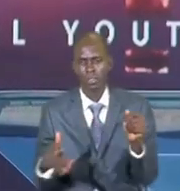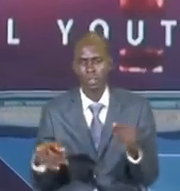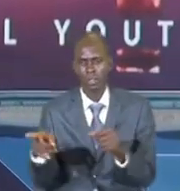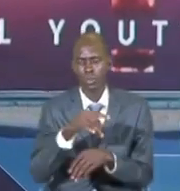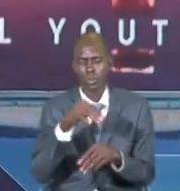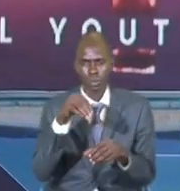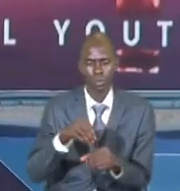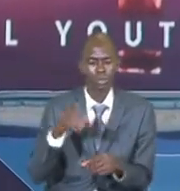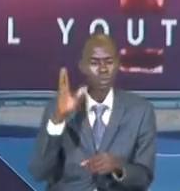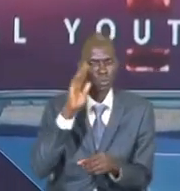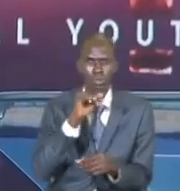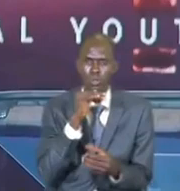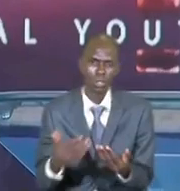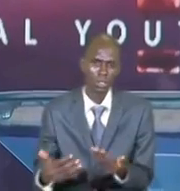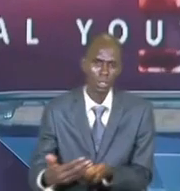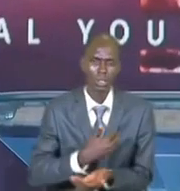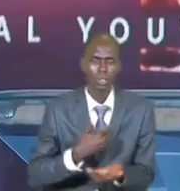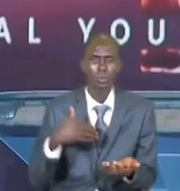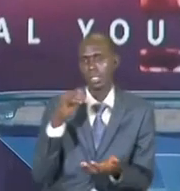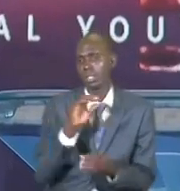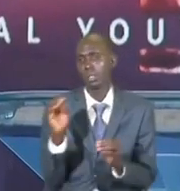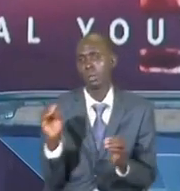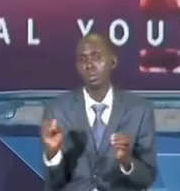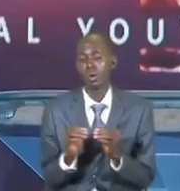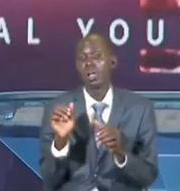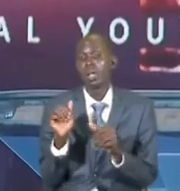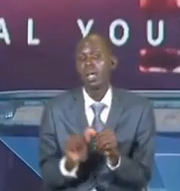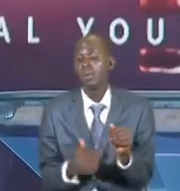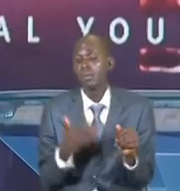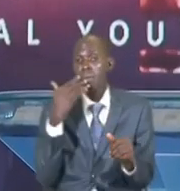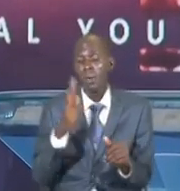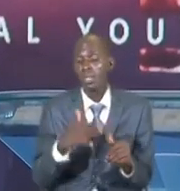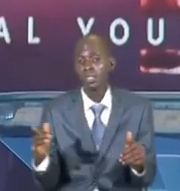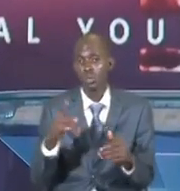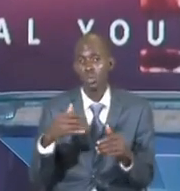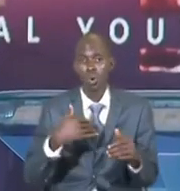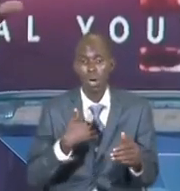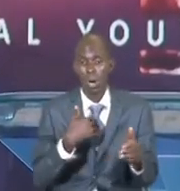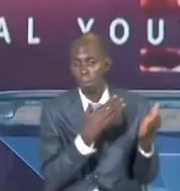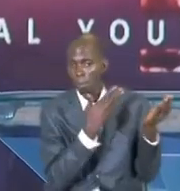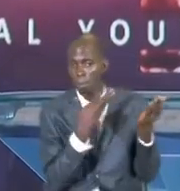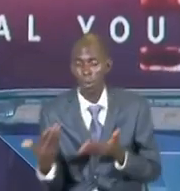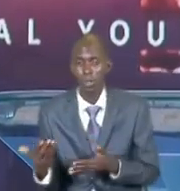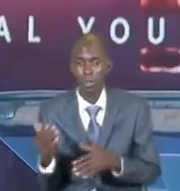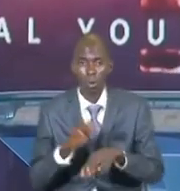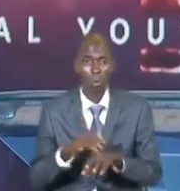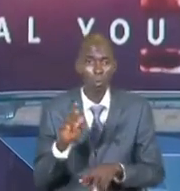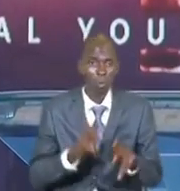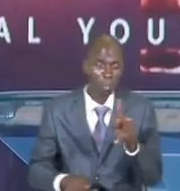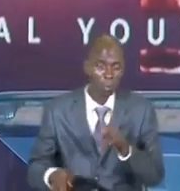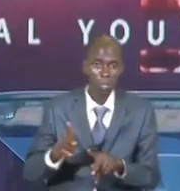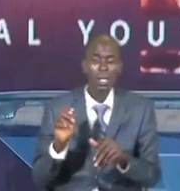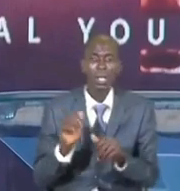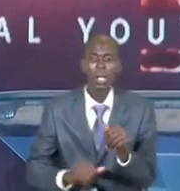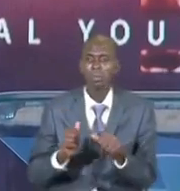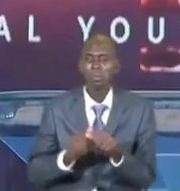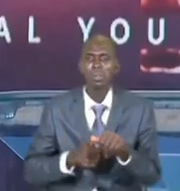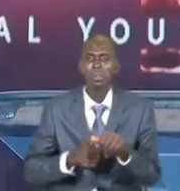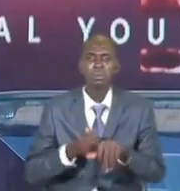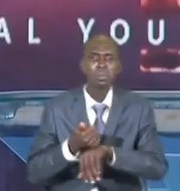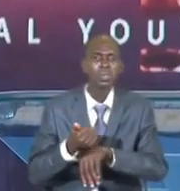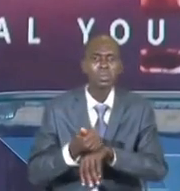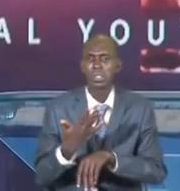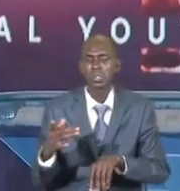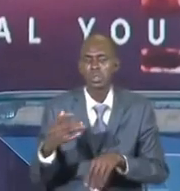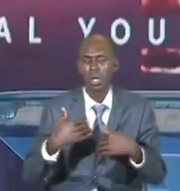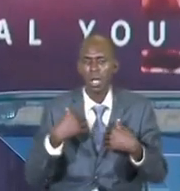bụ ihe ọjọọ ịkụrụ dịka mkpụrụ, ihe niile bụ ihe mmegbu imere ndị mmadụ, ihe niile bụ nkwulu ikwuduru n'oge gara aga, ihe niile